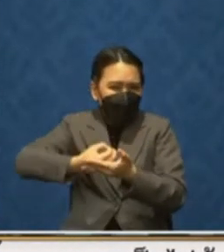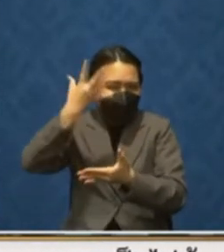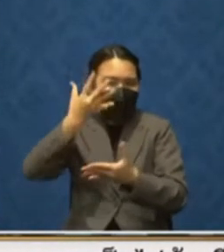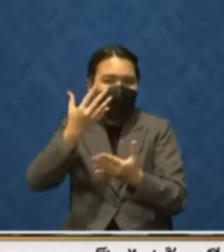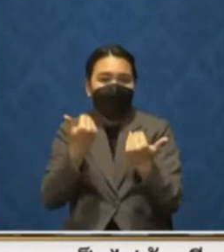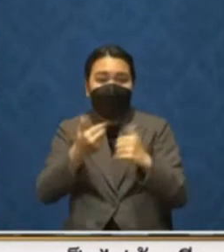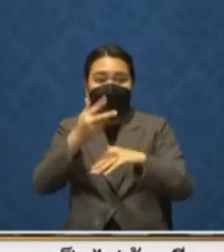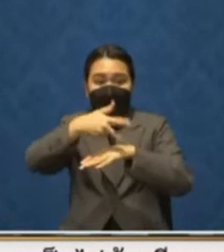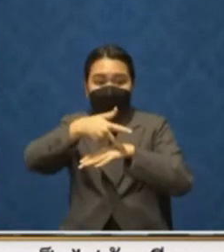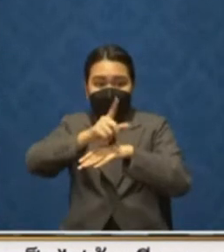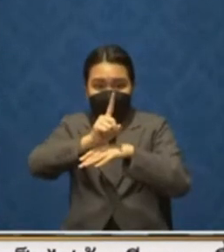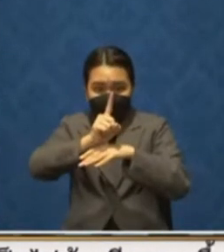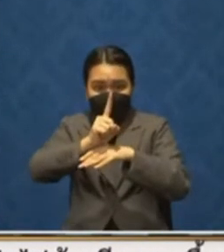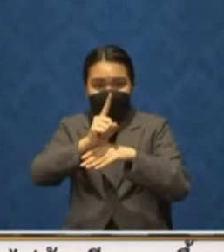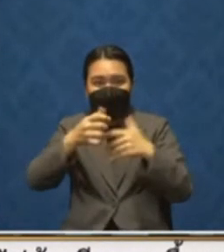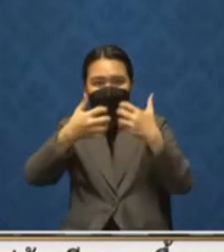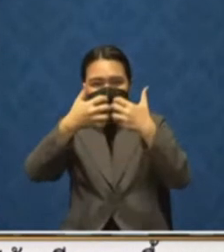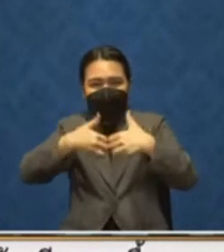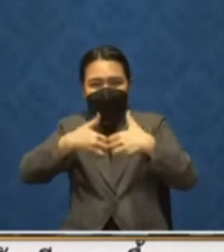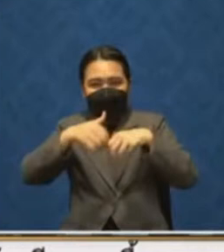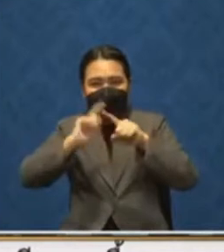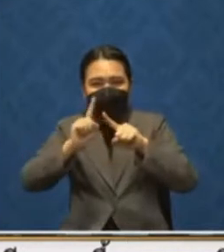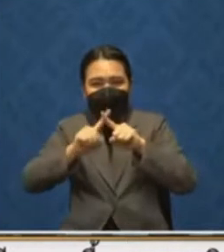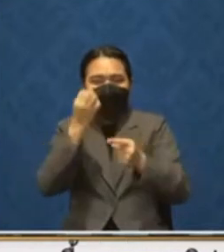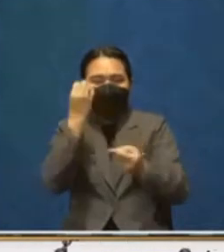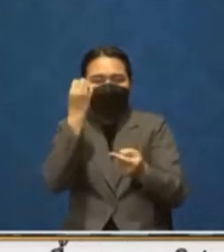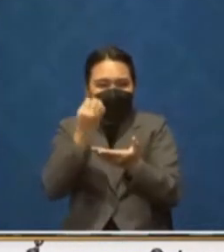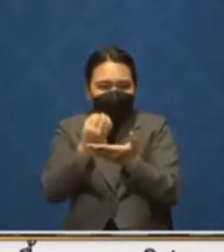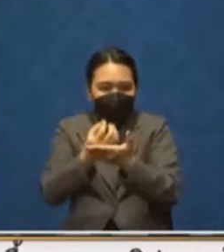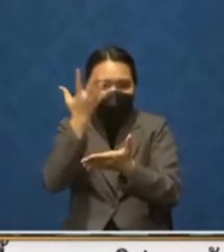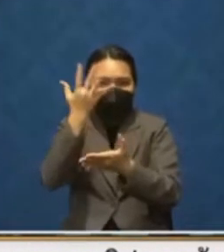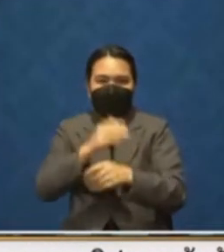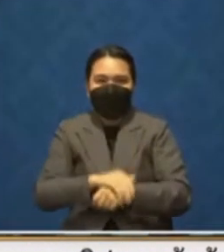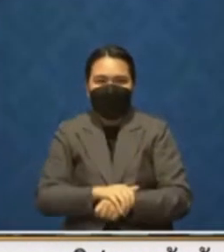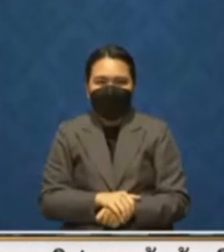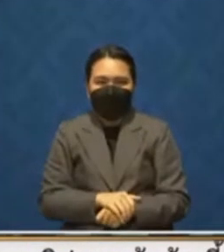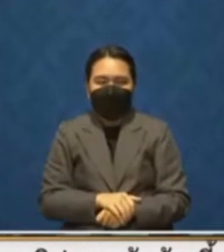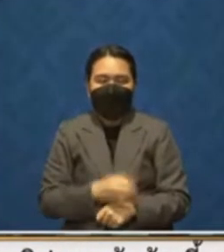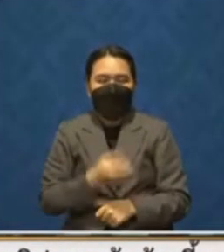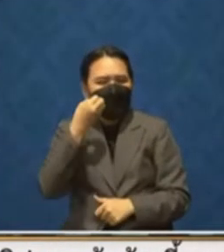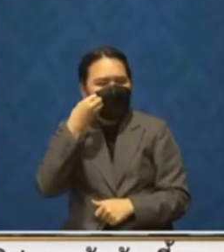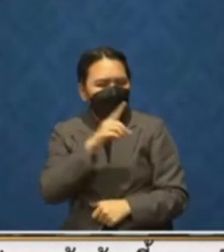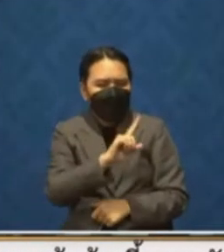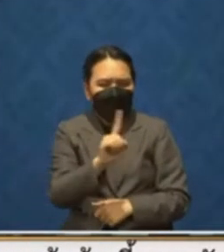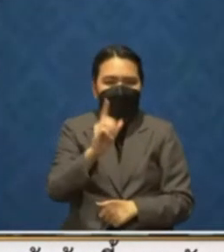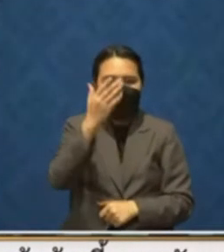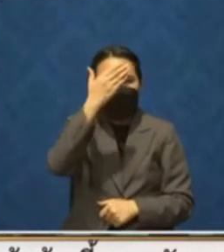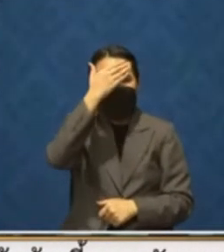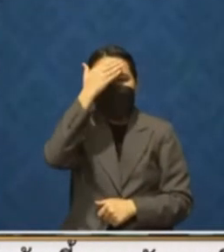ทำมาทานครับรวยจะลืมบ้านเลขที่กลับไม่ถูก